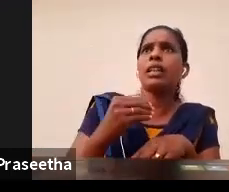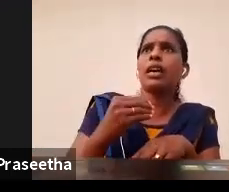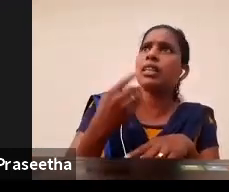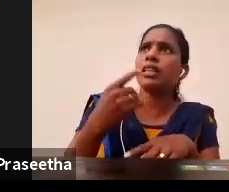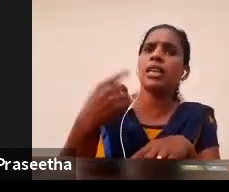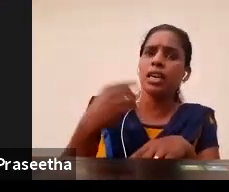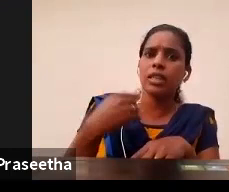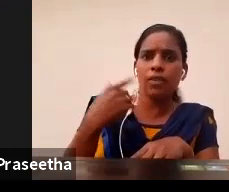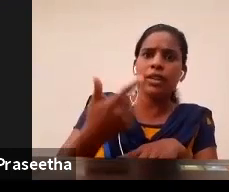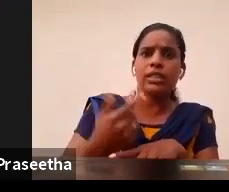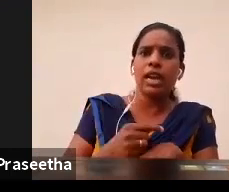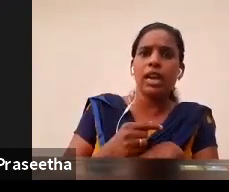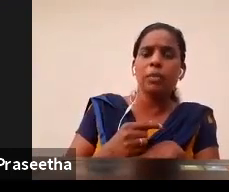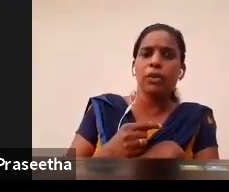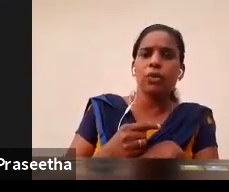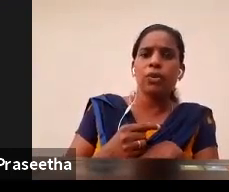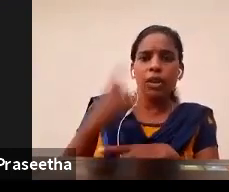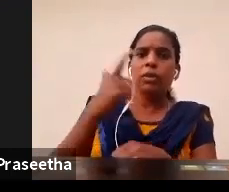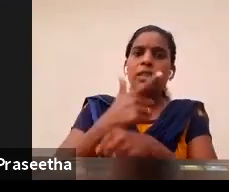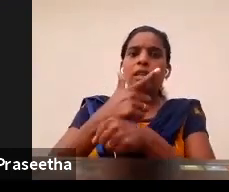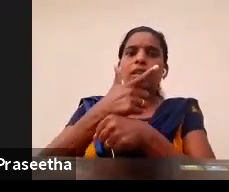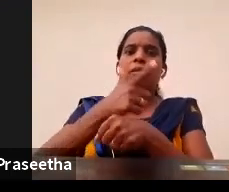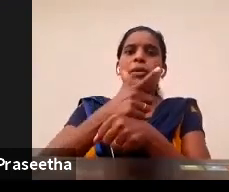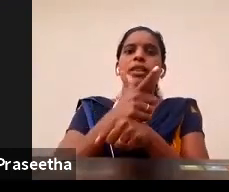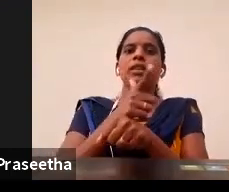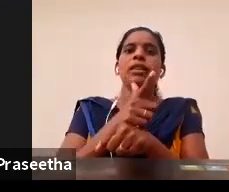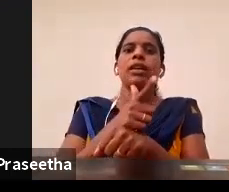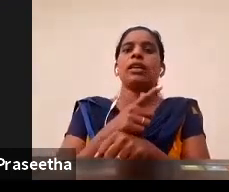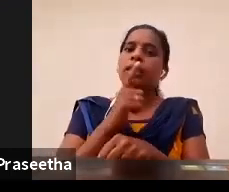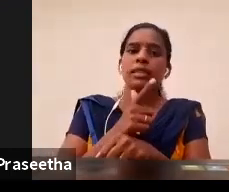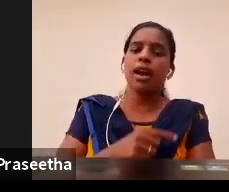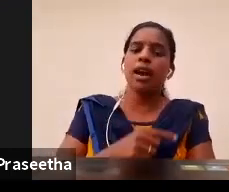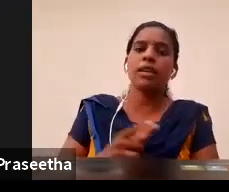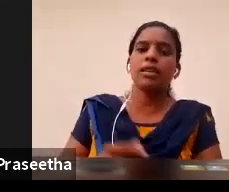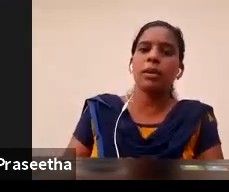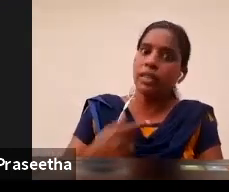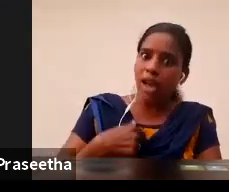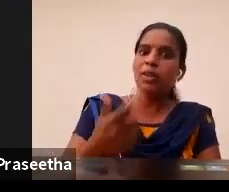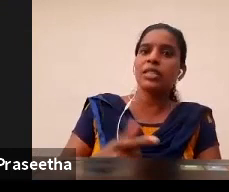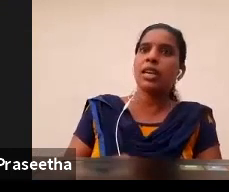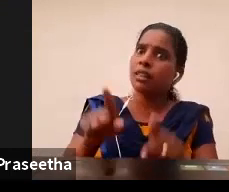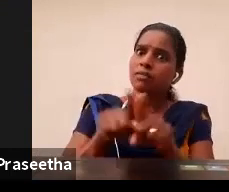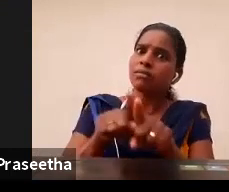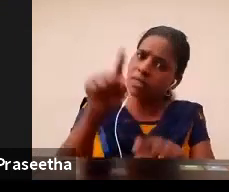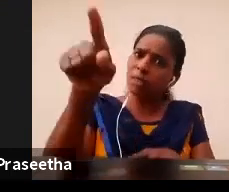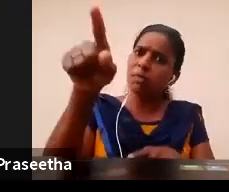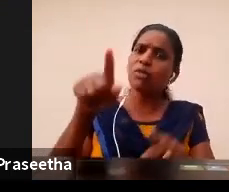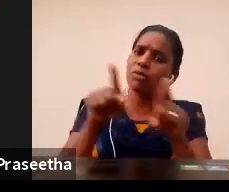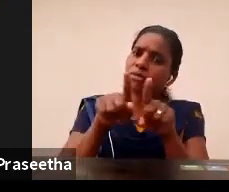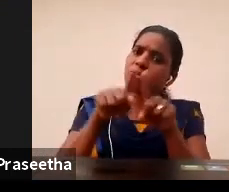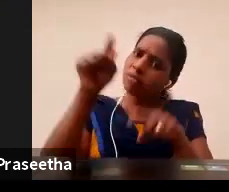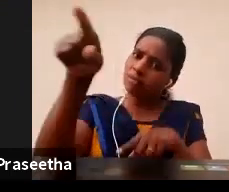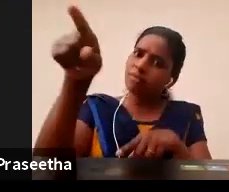നിങ്ങൾ എന്താണ് ടീച്ചറാണ് അവർ ടീച്ചറാണെന്ന് പറഞ്ഞു ടീച്ചർ എന്ന് പറയുന്നത് ഇതാണ് ടീച്ചറാണ് എന്ന് പറഞ്ഞ് ഞാനും ടീച്ചറാണ് സെയിം